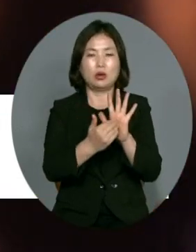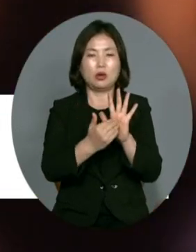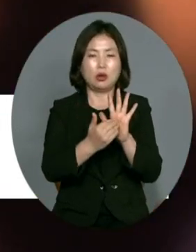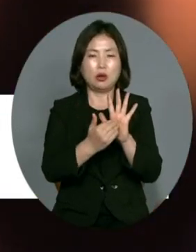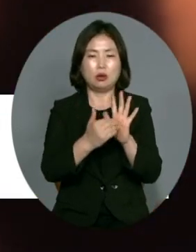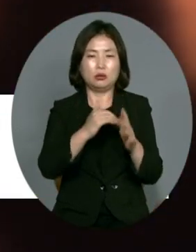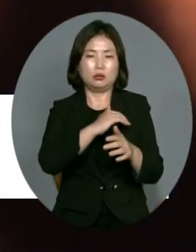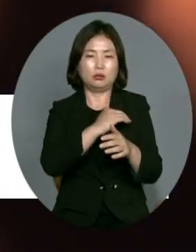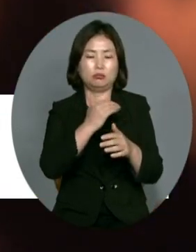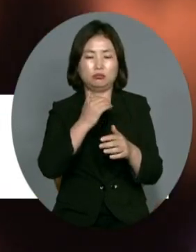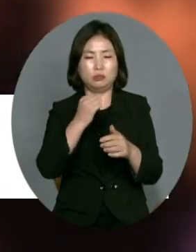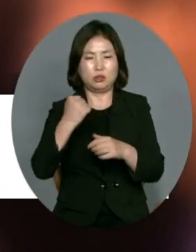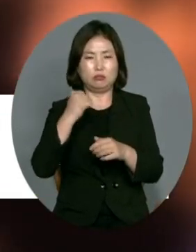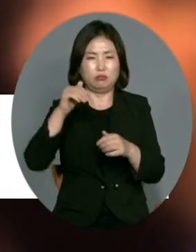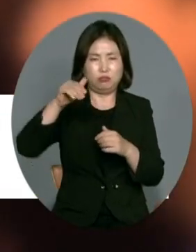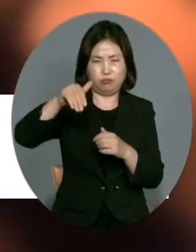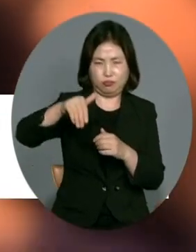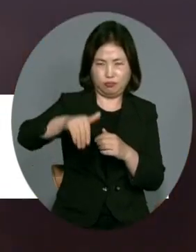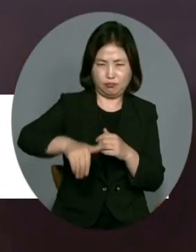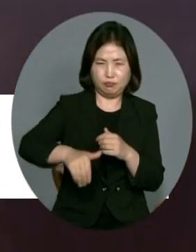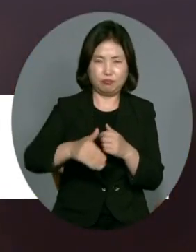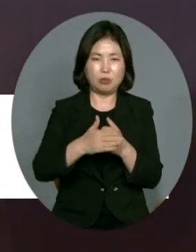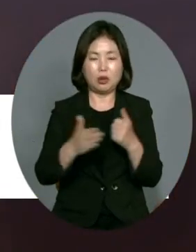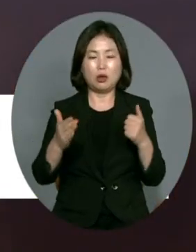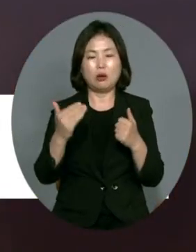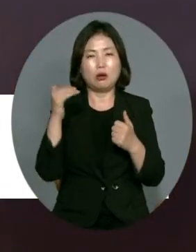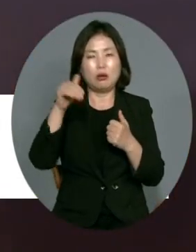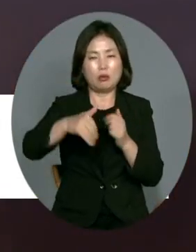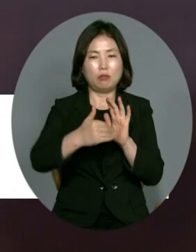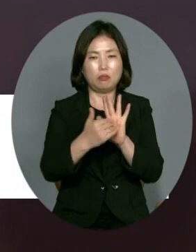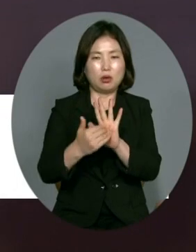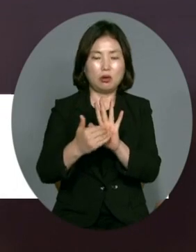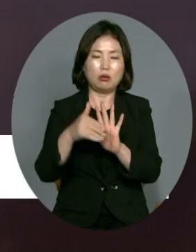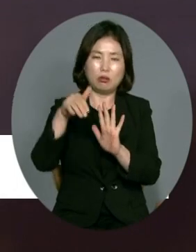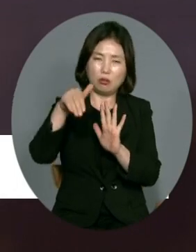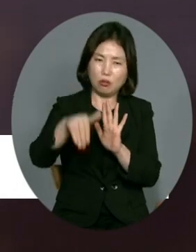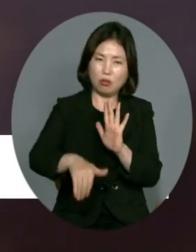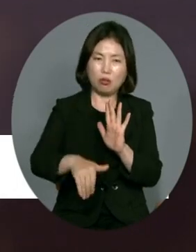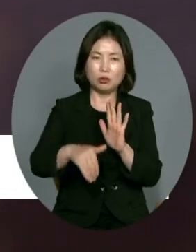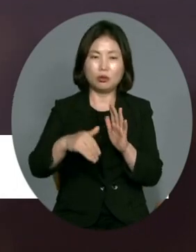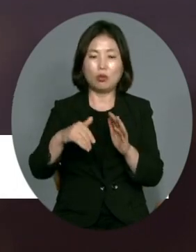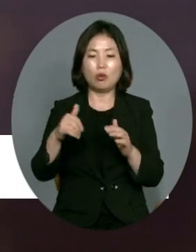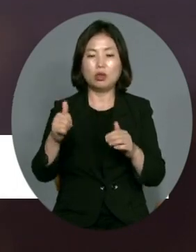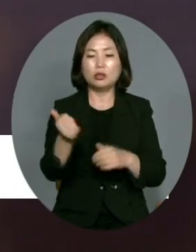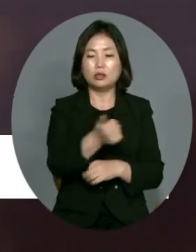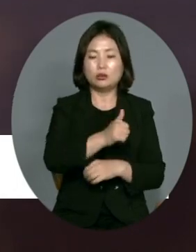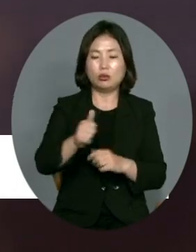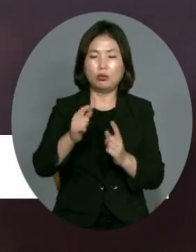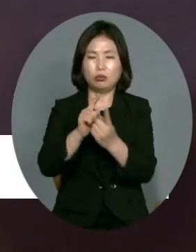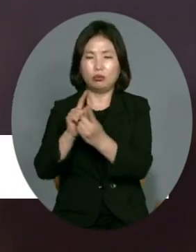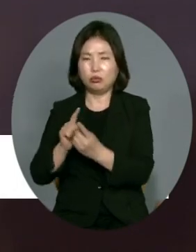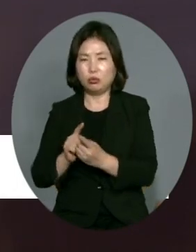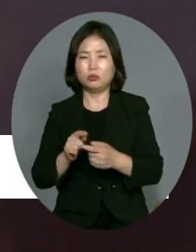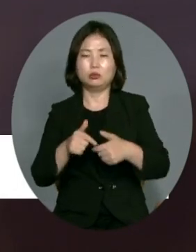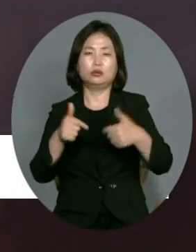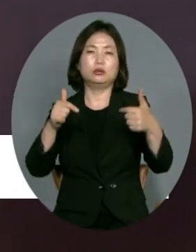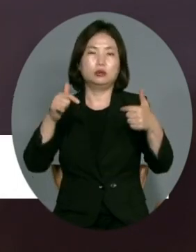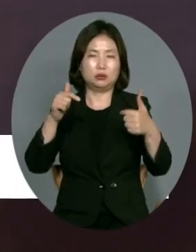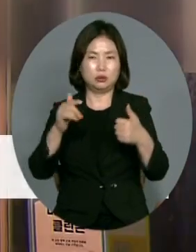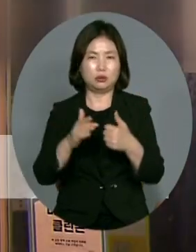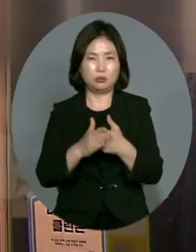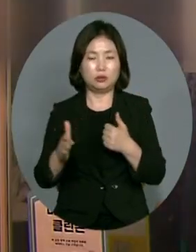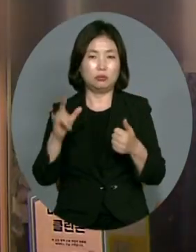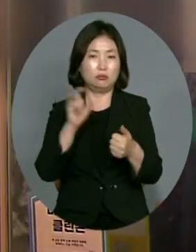전체적으로 떨어질 수 있는 전체적으로 방어 능력이 좀 떨어지거나 이동과 접촉이 증가함으로써 나타나는